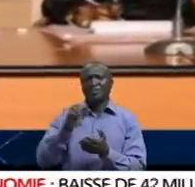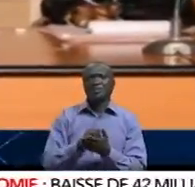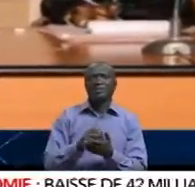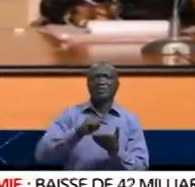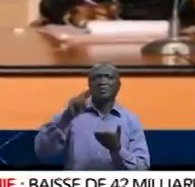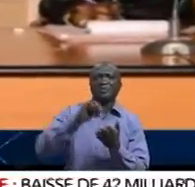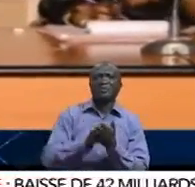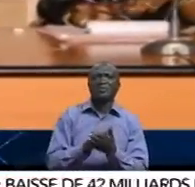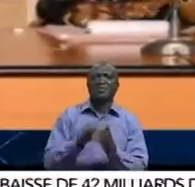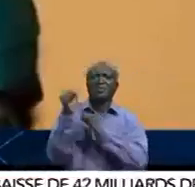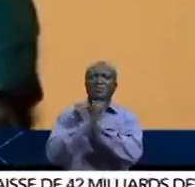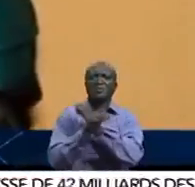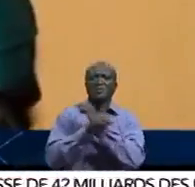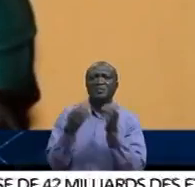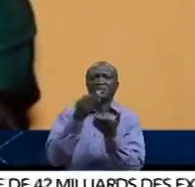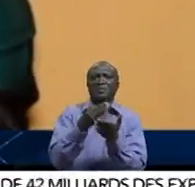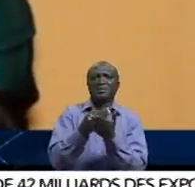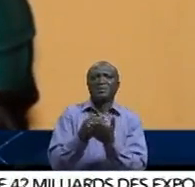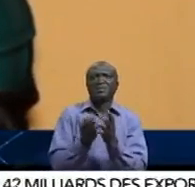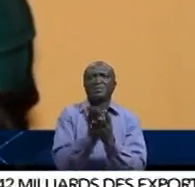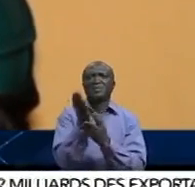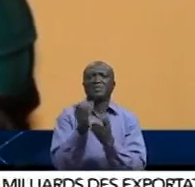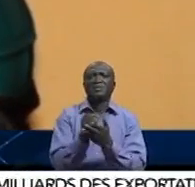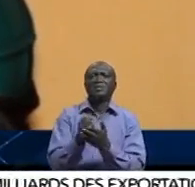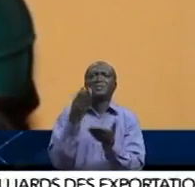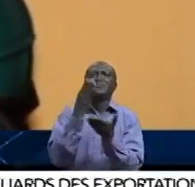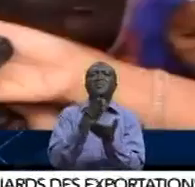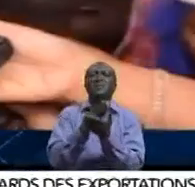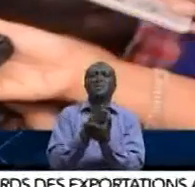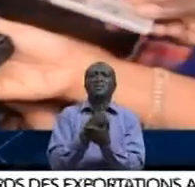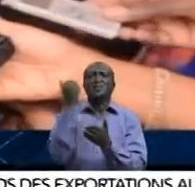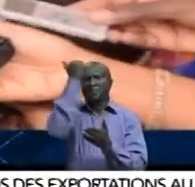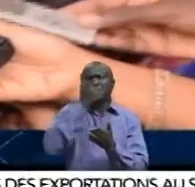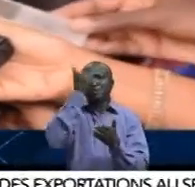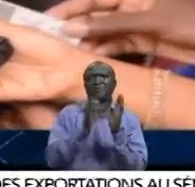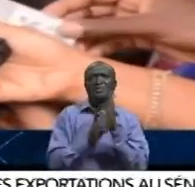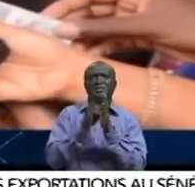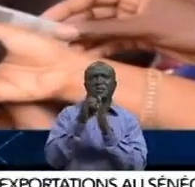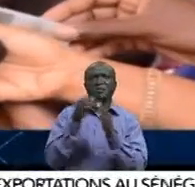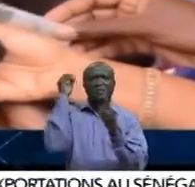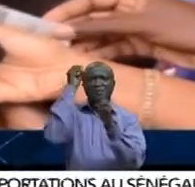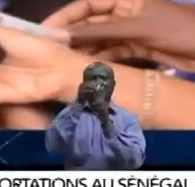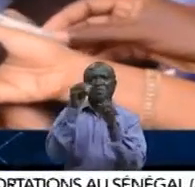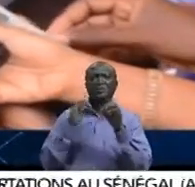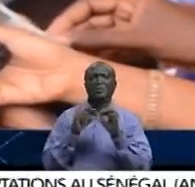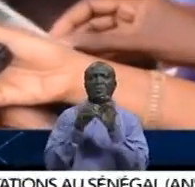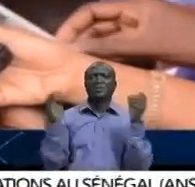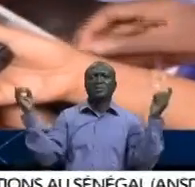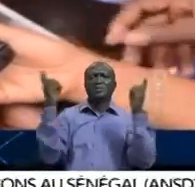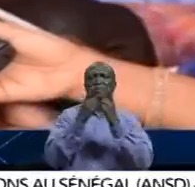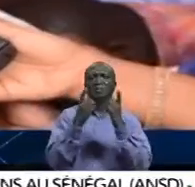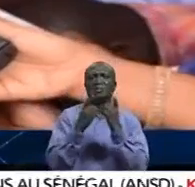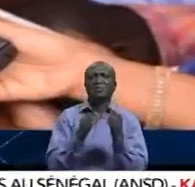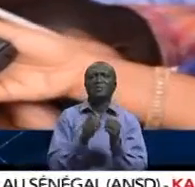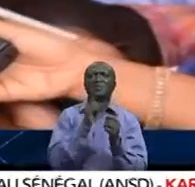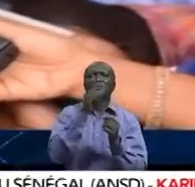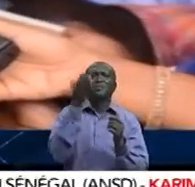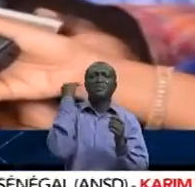virtuelle du Sénégal financé par la Banque africaine pour le développement l'objet de notre rencontre de ce matin était un peu de